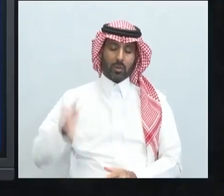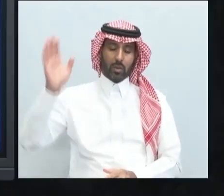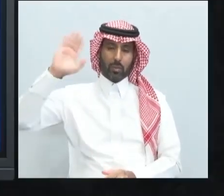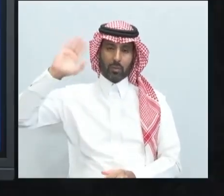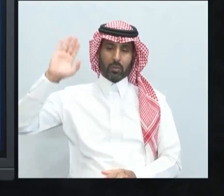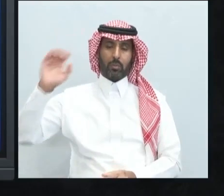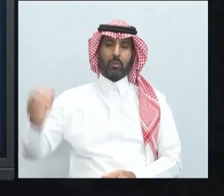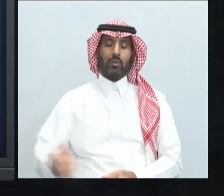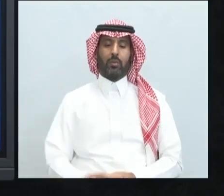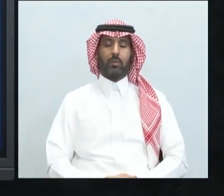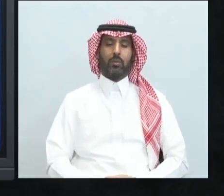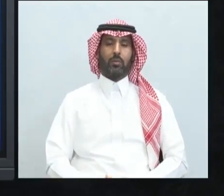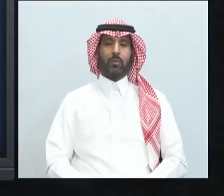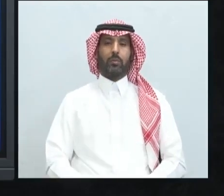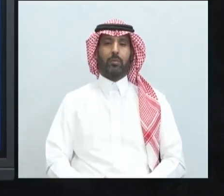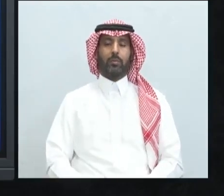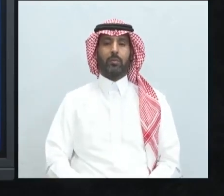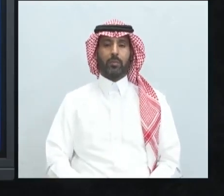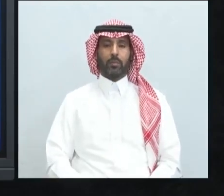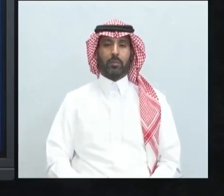والسلام عليكم ورحمه الله وبركاته